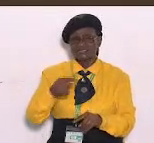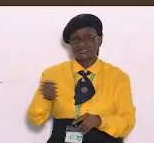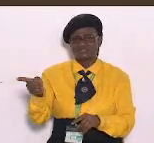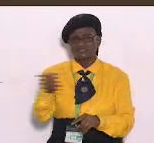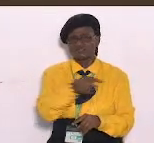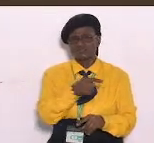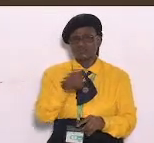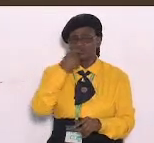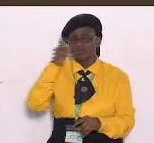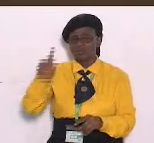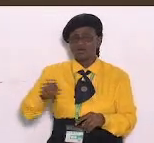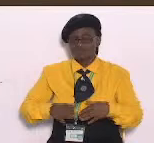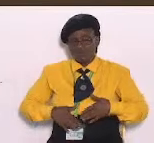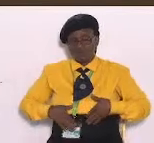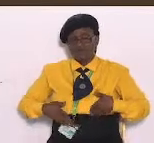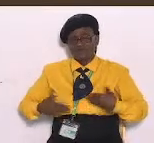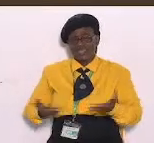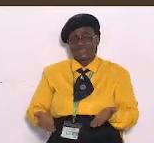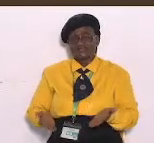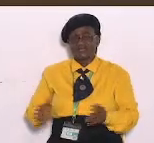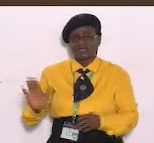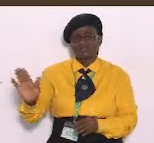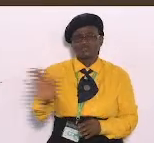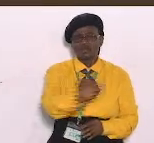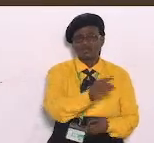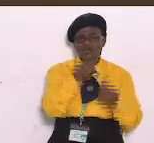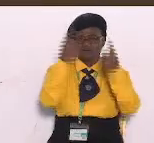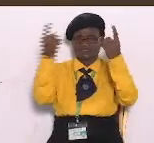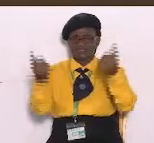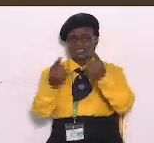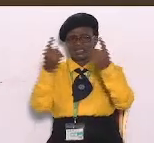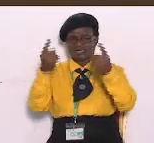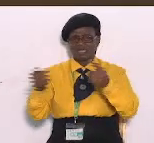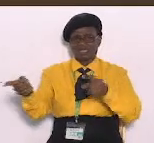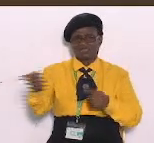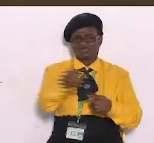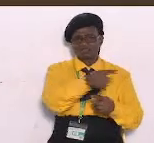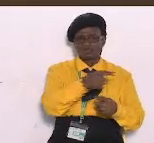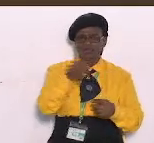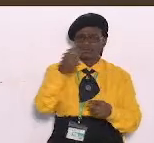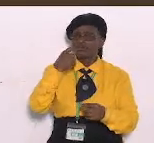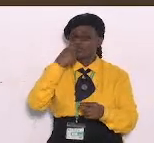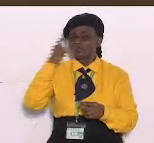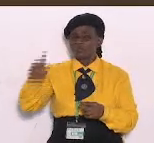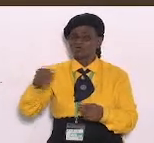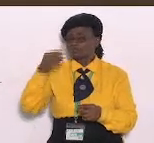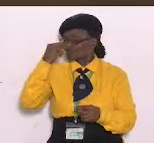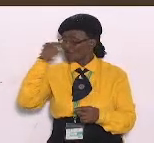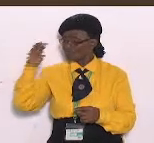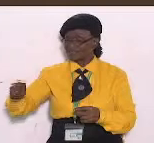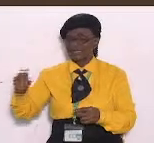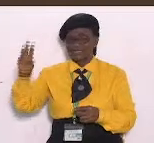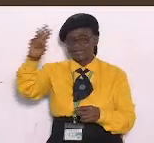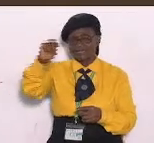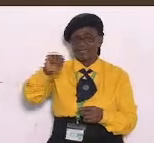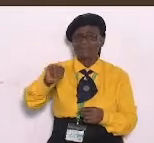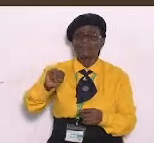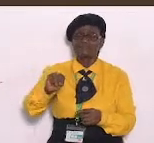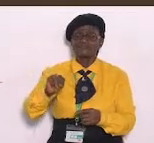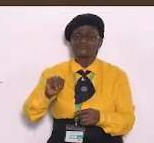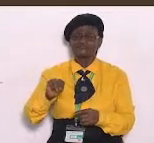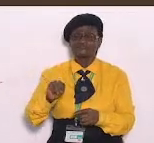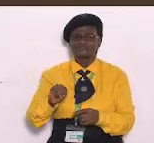dépend vous devez confesser vos péchés vous devez les oublier